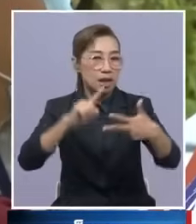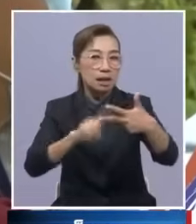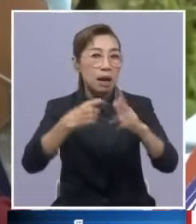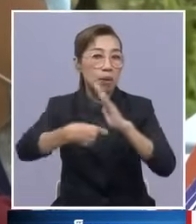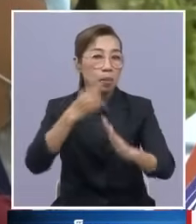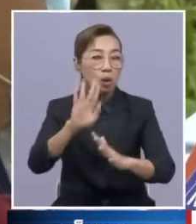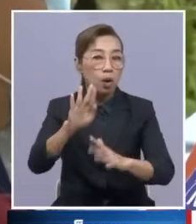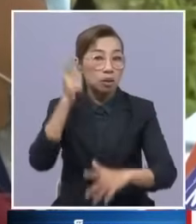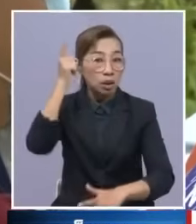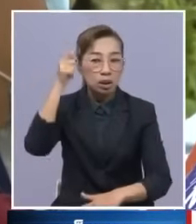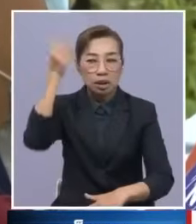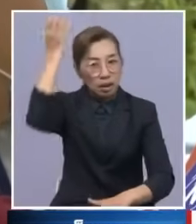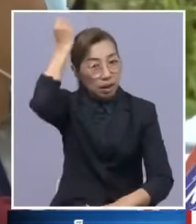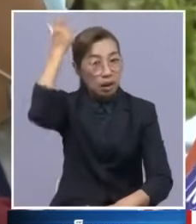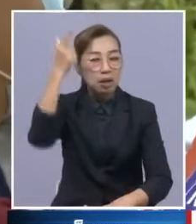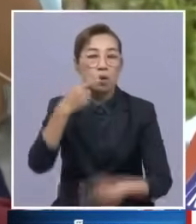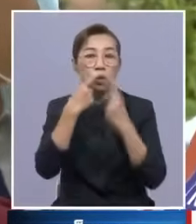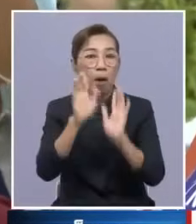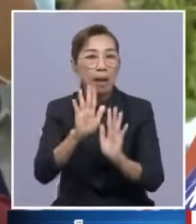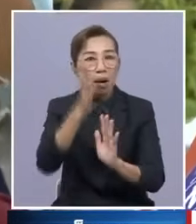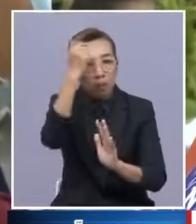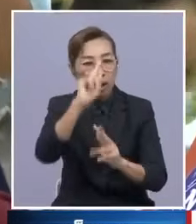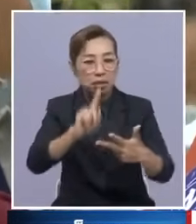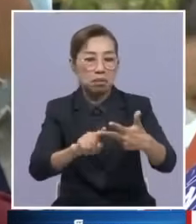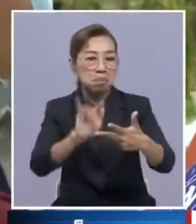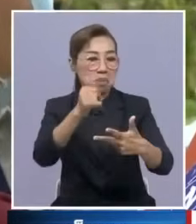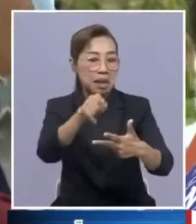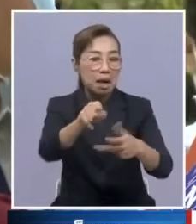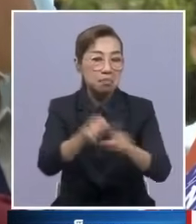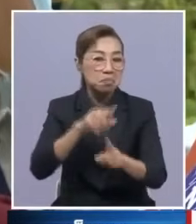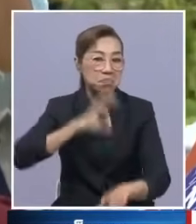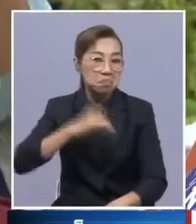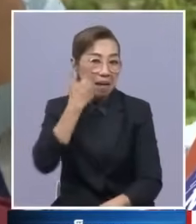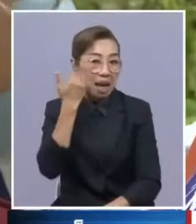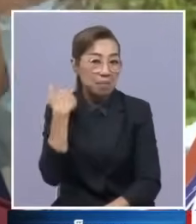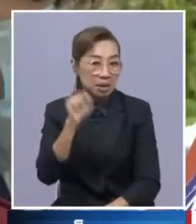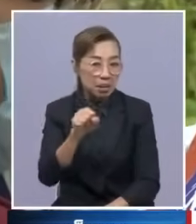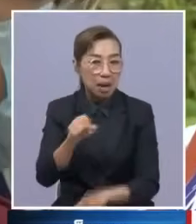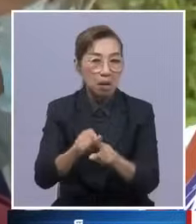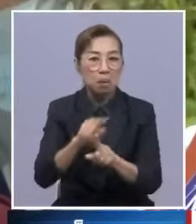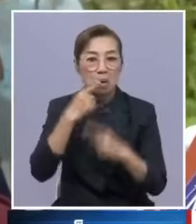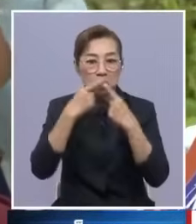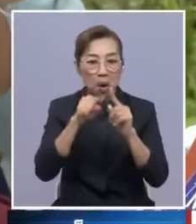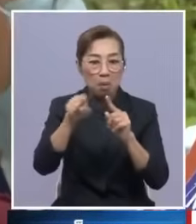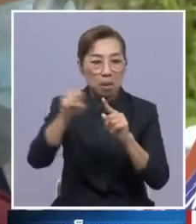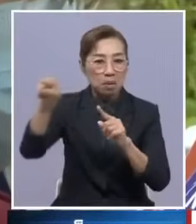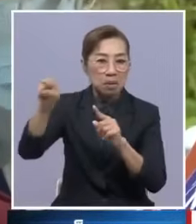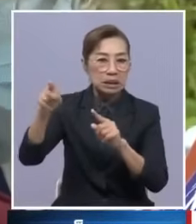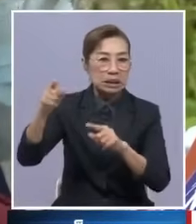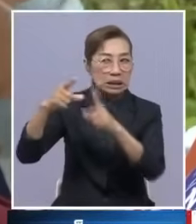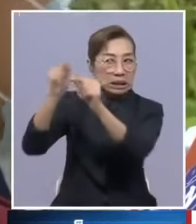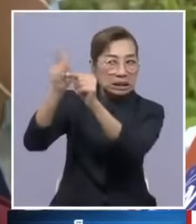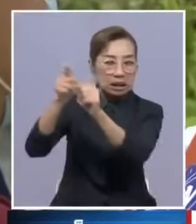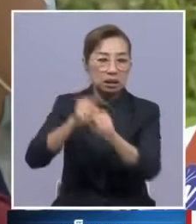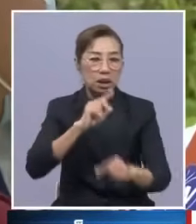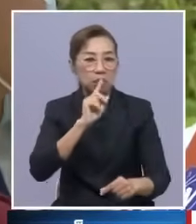ที่ยังไม่ตอบคำถามเกี่ยวกับอาการป่วยของคุณพ่อเพราะอาจจะละอายใจหรือเปล่าที่จะต้องตอบคำถามที่มันตรงกันข้ามกับความเป็นจริ